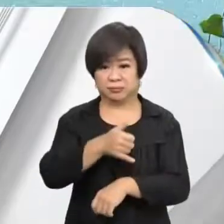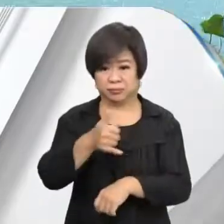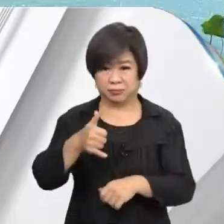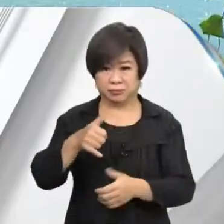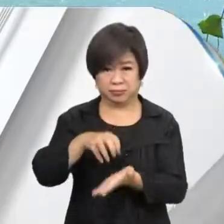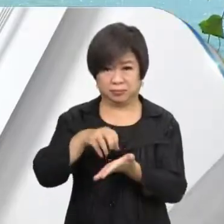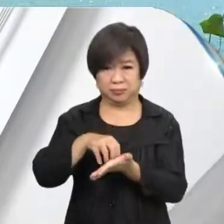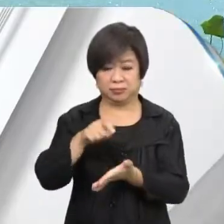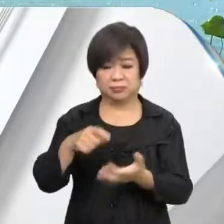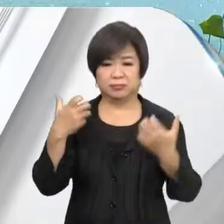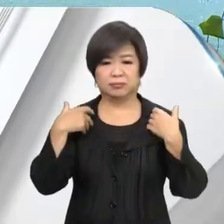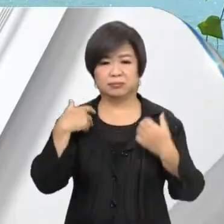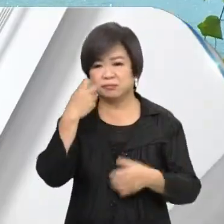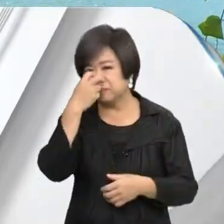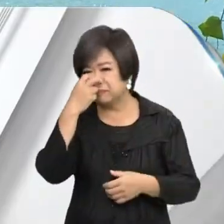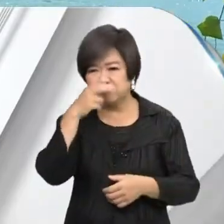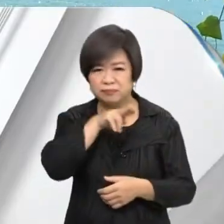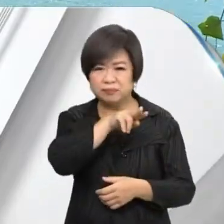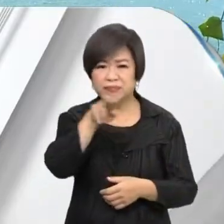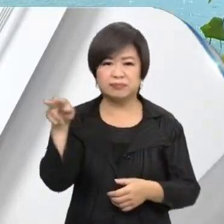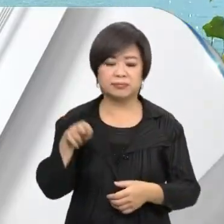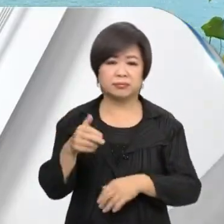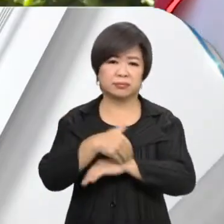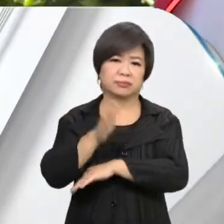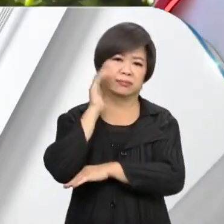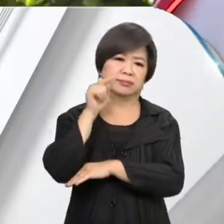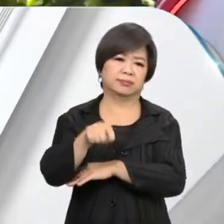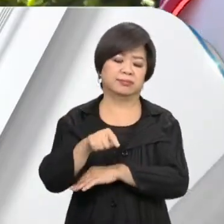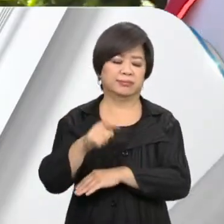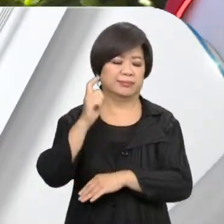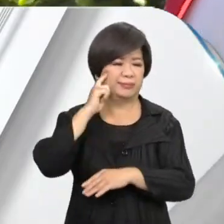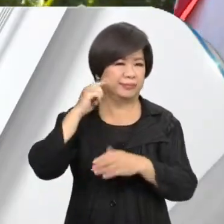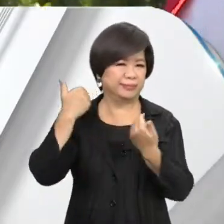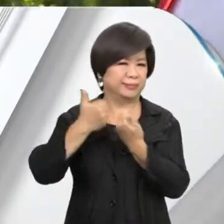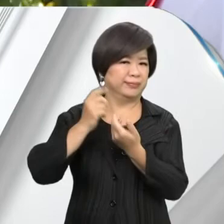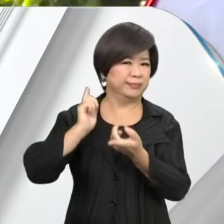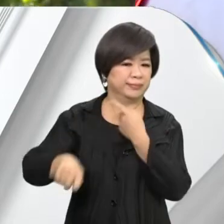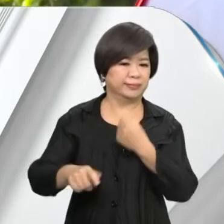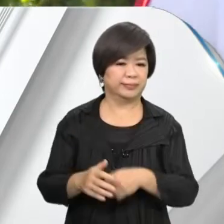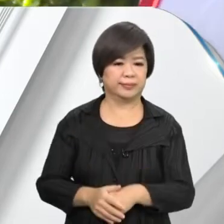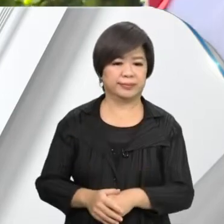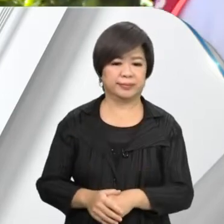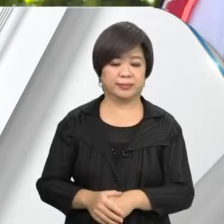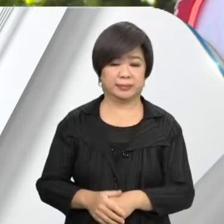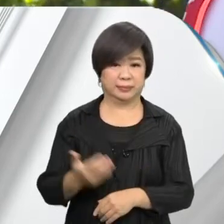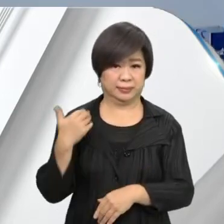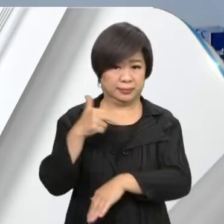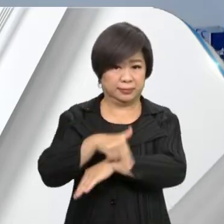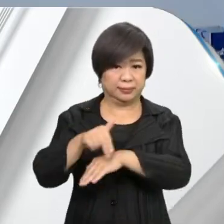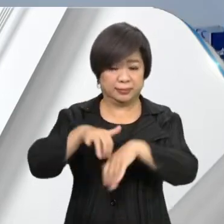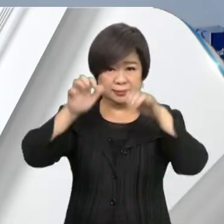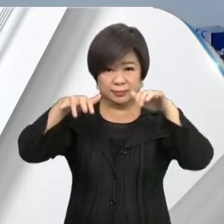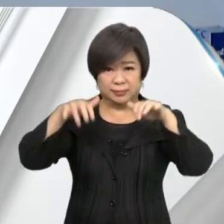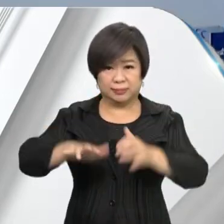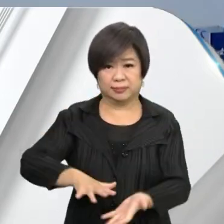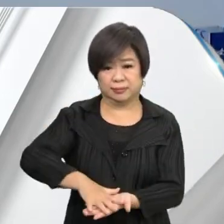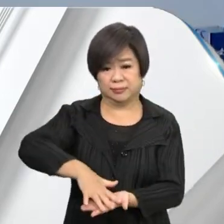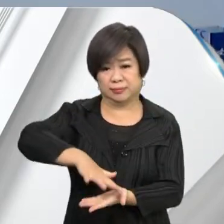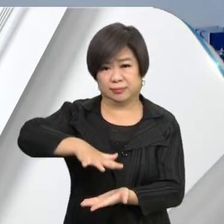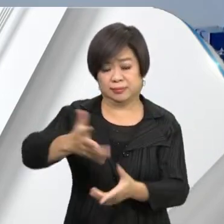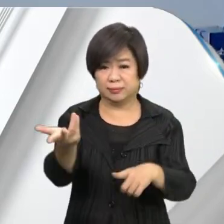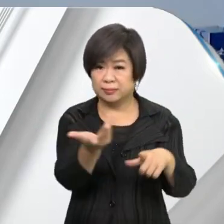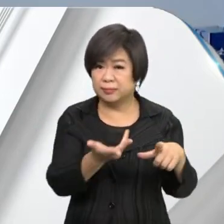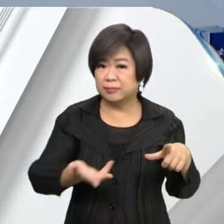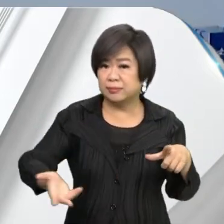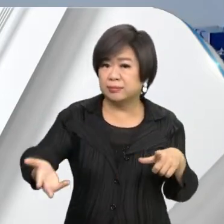接。不过有民众因为县政府按样在电刀头来做， 当初设计是治洪池，所以我们并不希望我